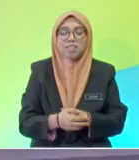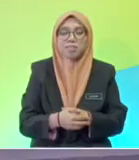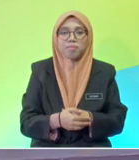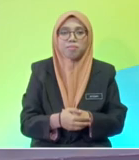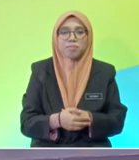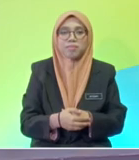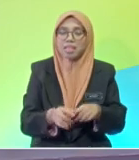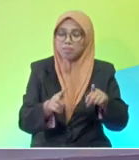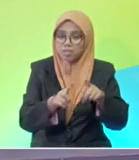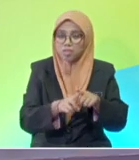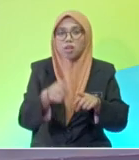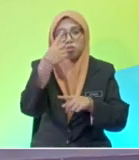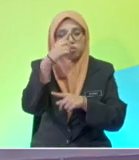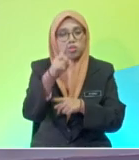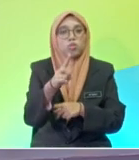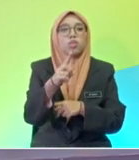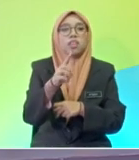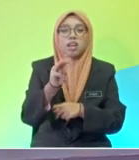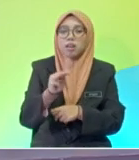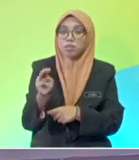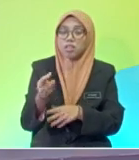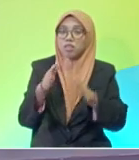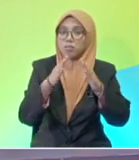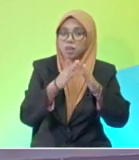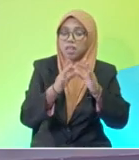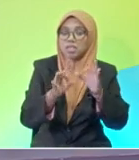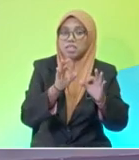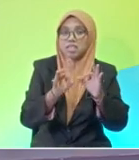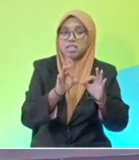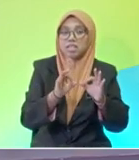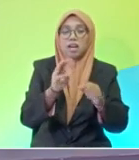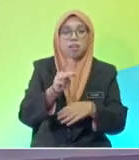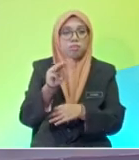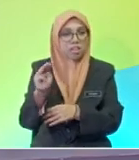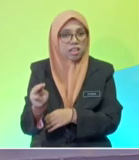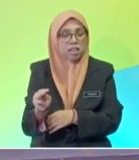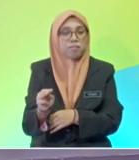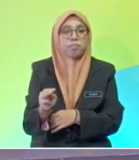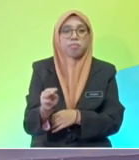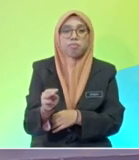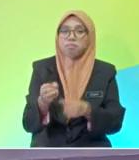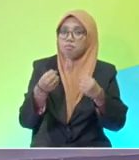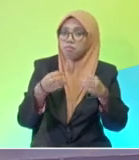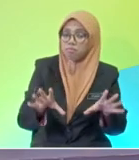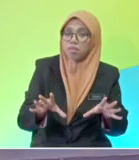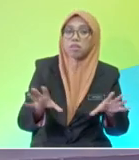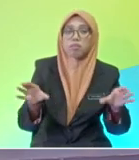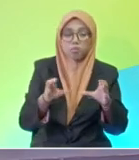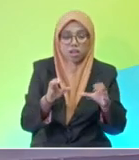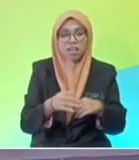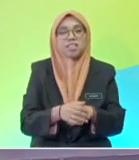ucapannya ada dapat menyiapkan Kak ucapan begini ditunjuk kepada Ibu Ayah dan nanti kita beli-beli pada